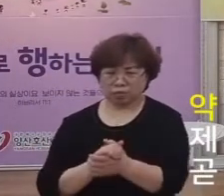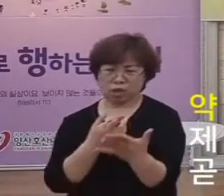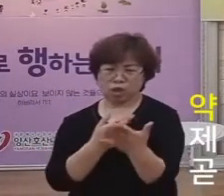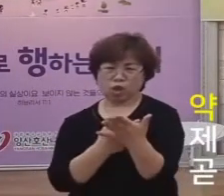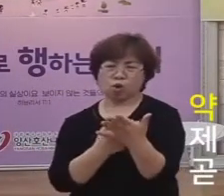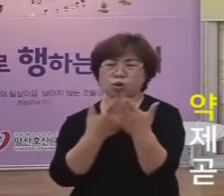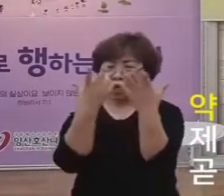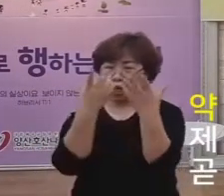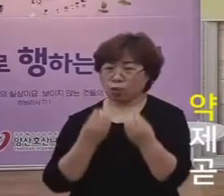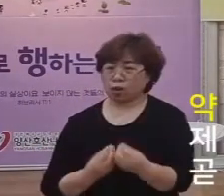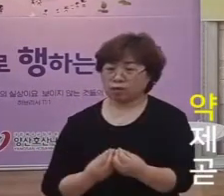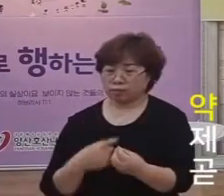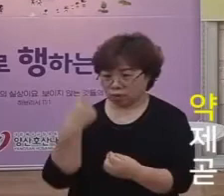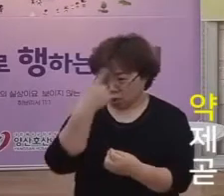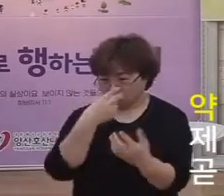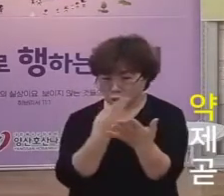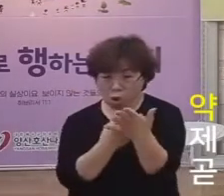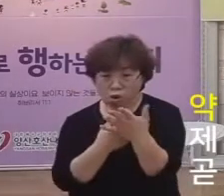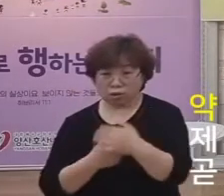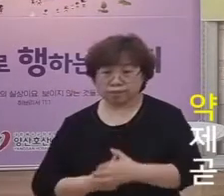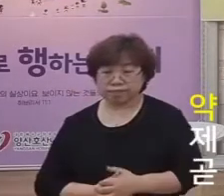예화예요. 잊어버린대.